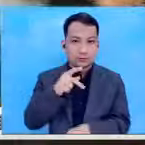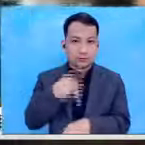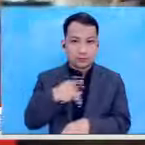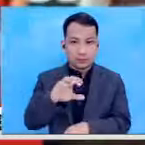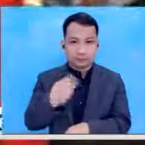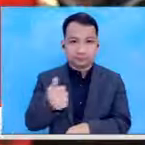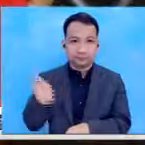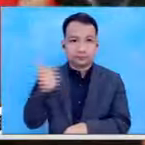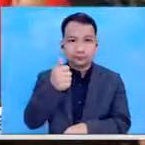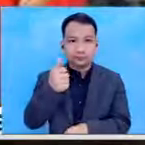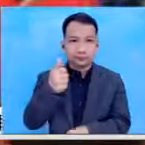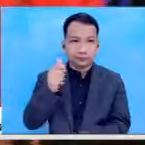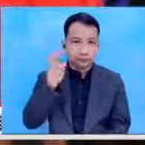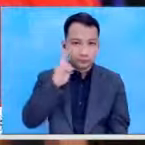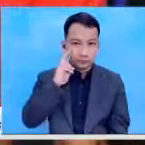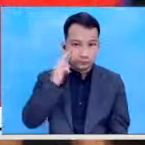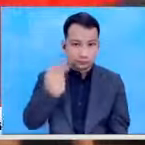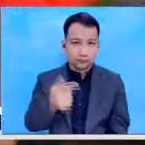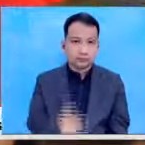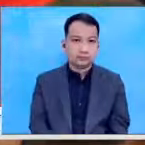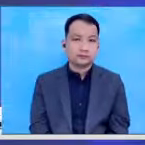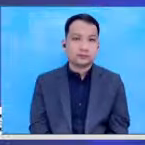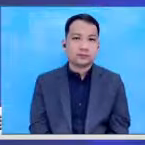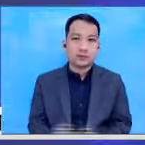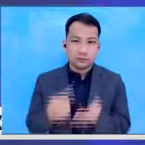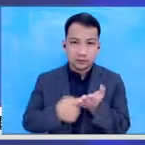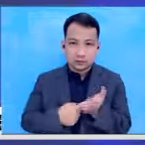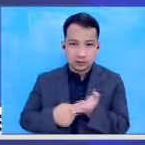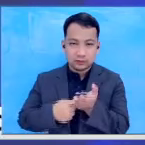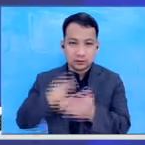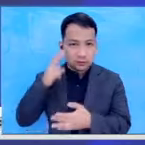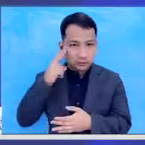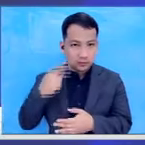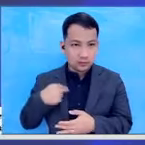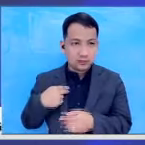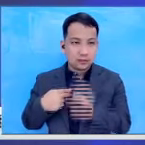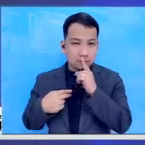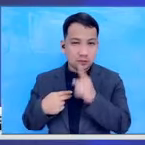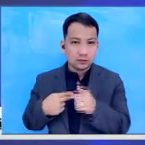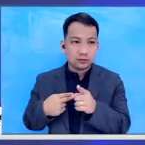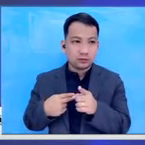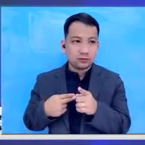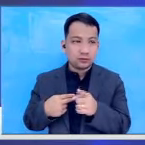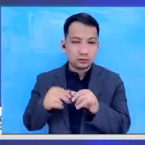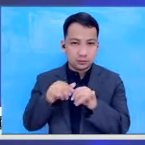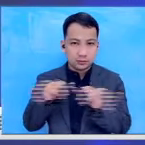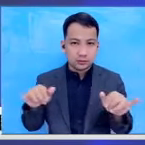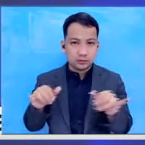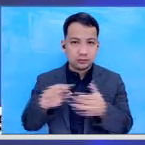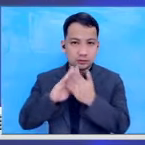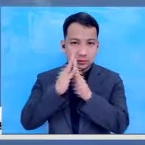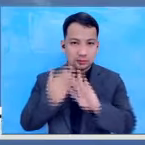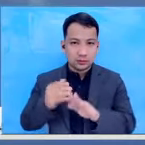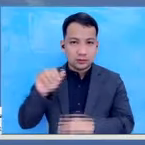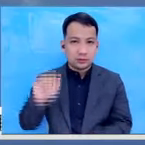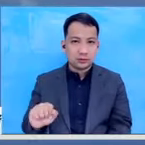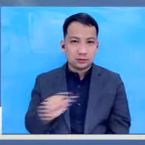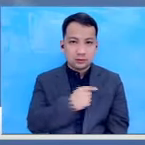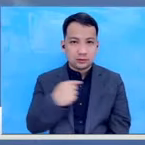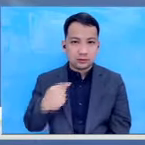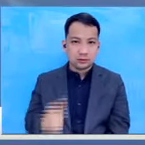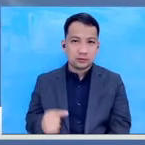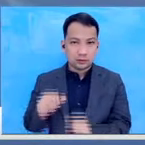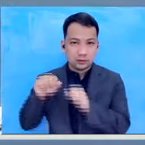Admiral Ronnie Gavan. Makikipag-usap sila sa Vietnam para tiyakin daw ang pananatili ng kaayusan sa South China Sea. Tulad